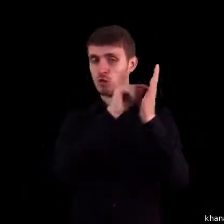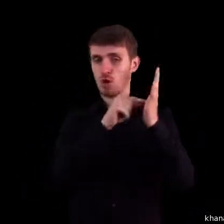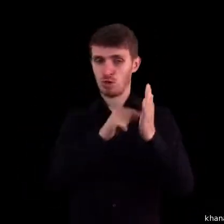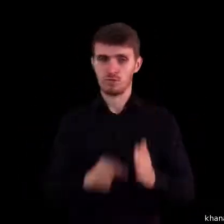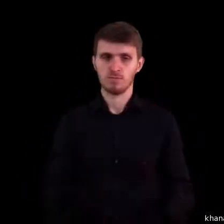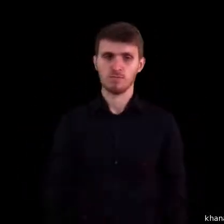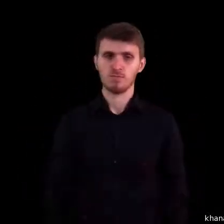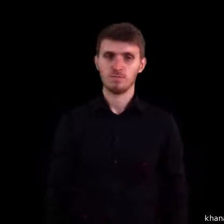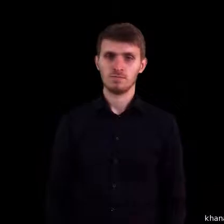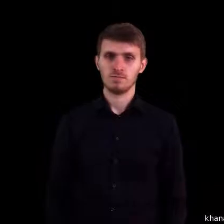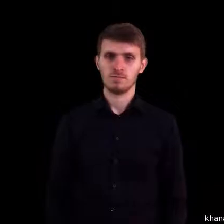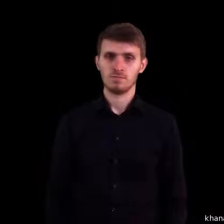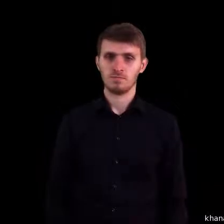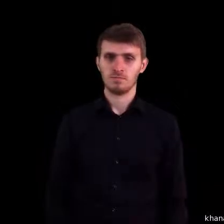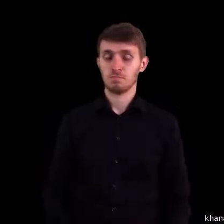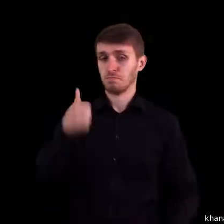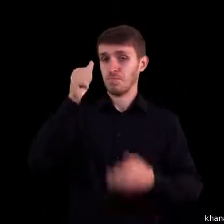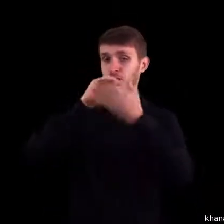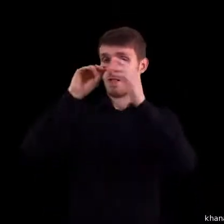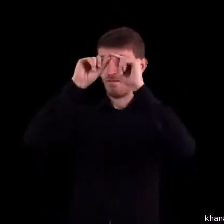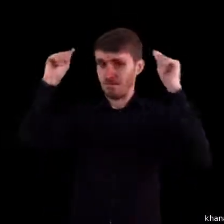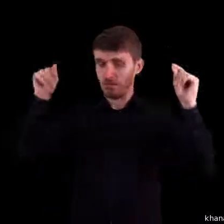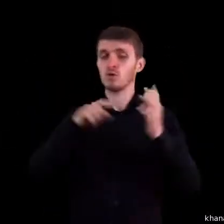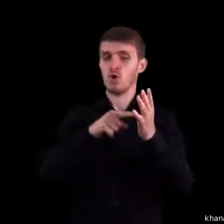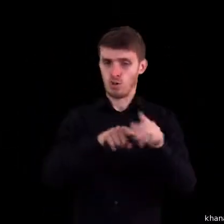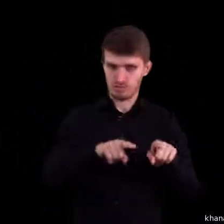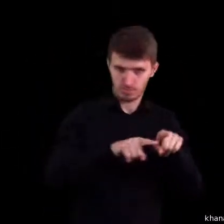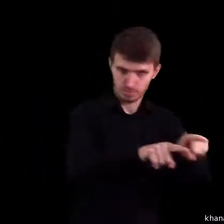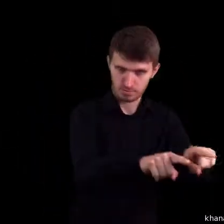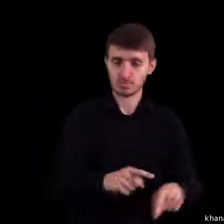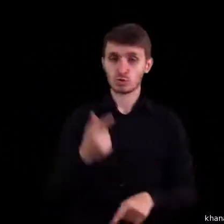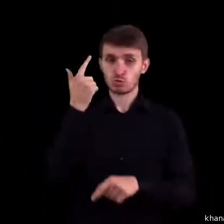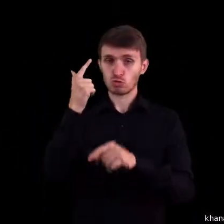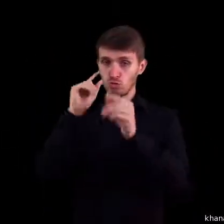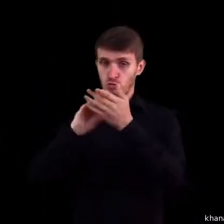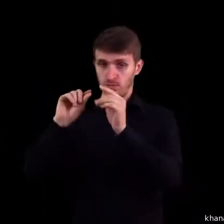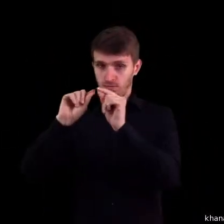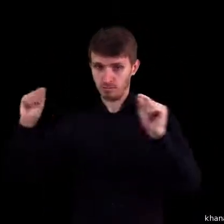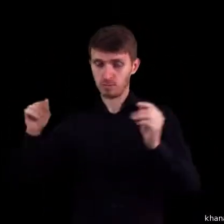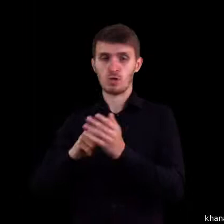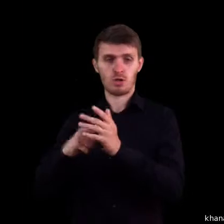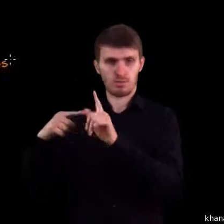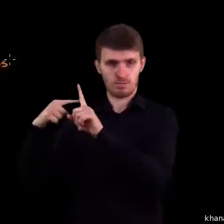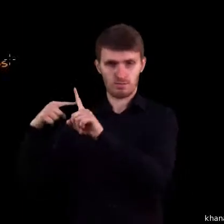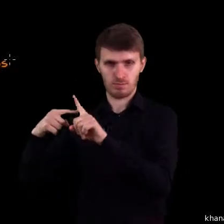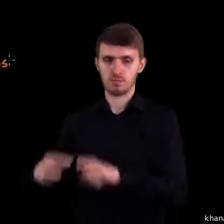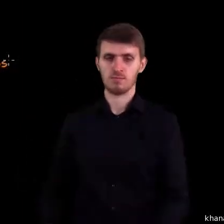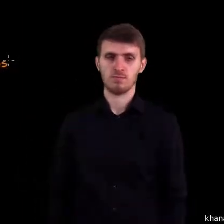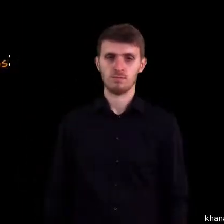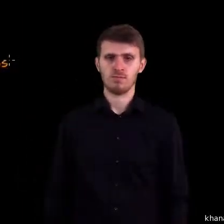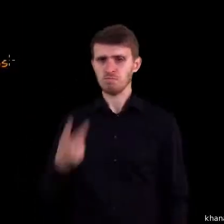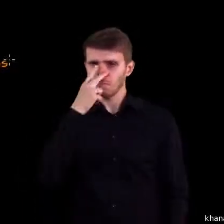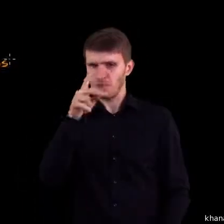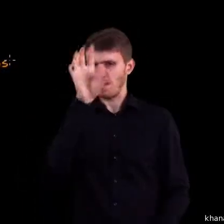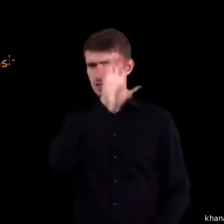proste prostopadłe, które są na tym rysunku. Popatrz